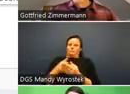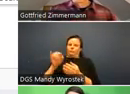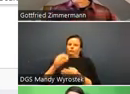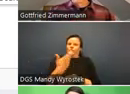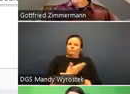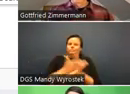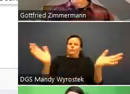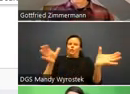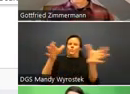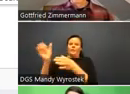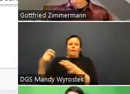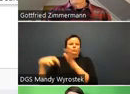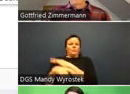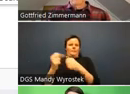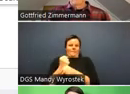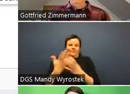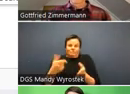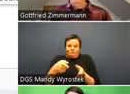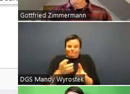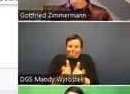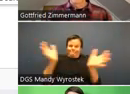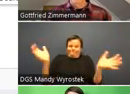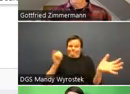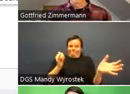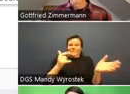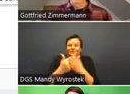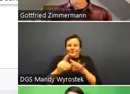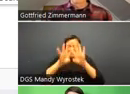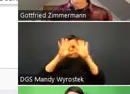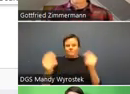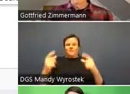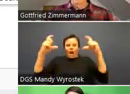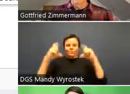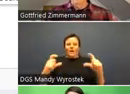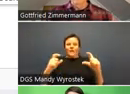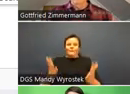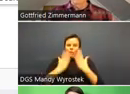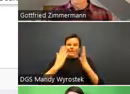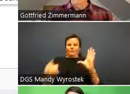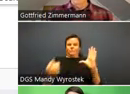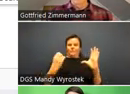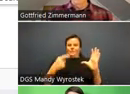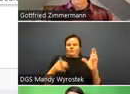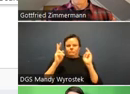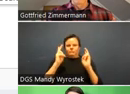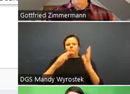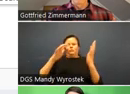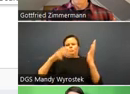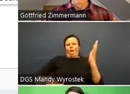Also mit Tastaturbedienung und Screenreader kann man im Prinzip ein